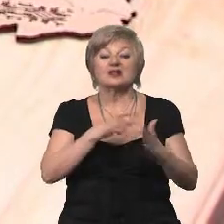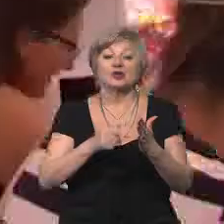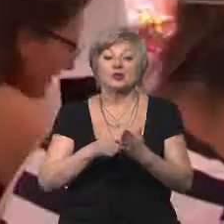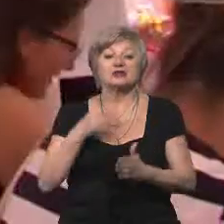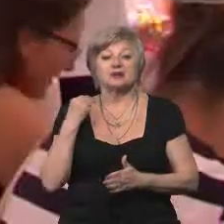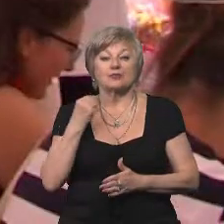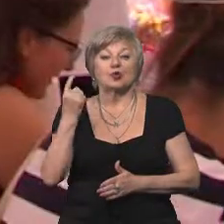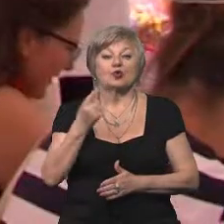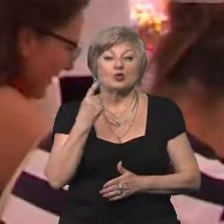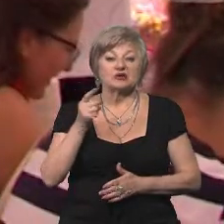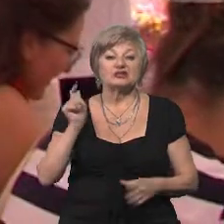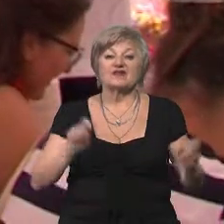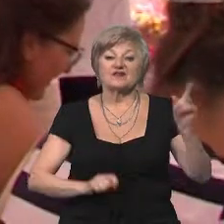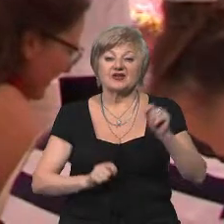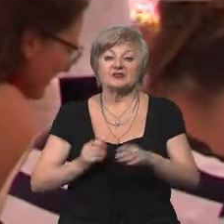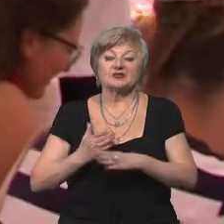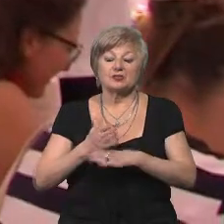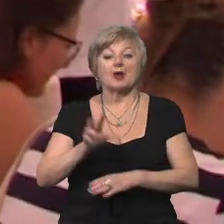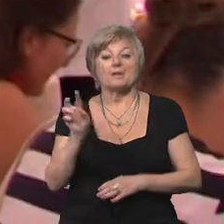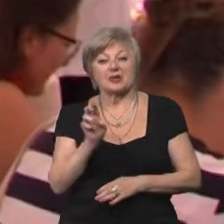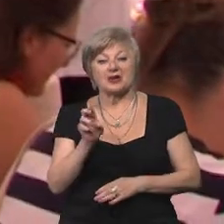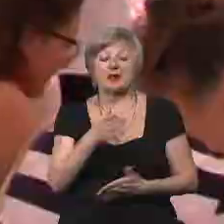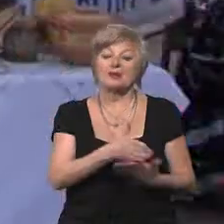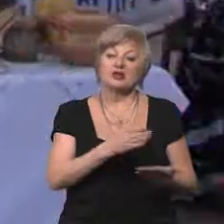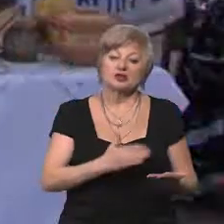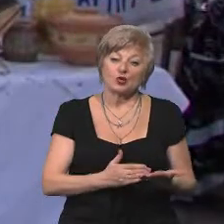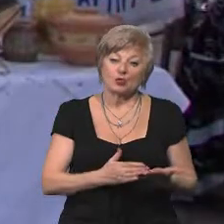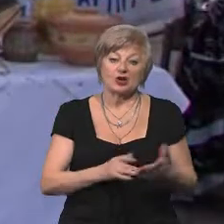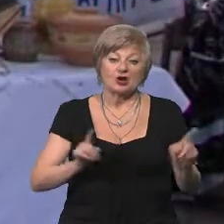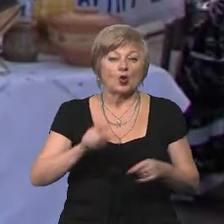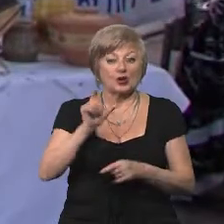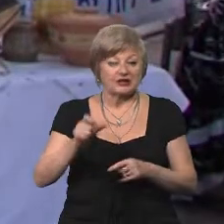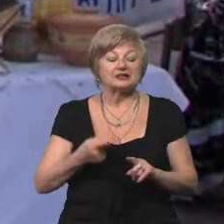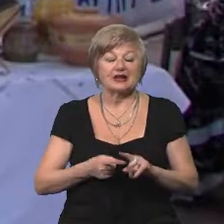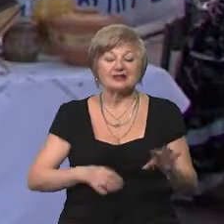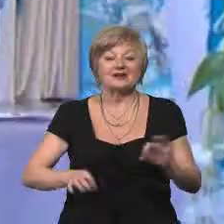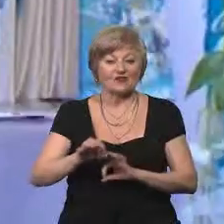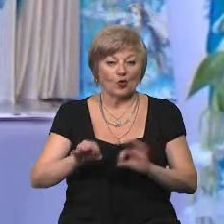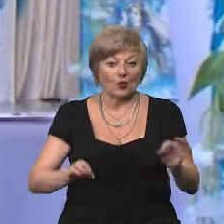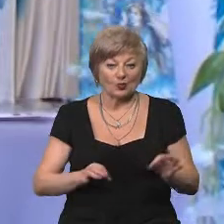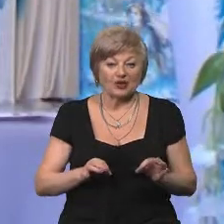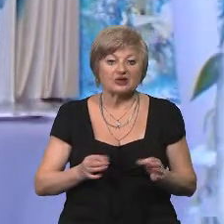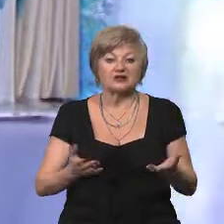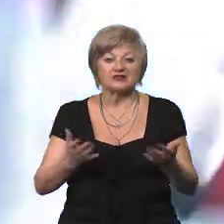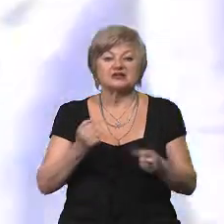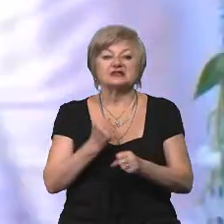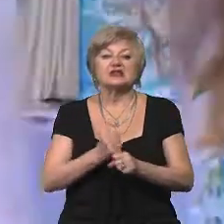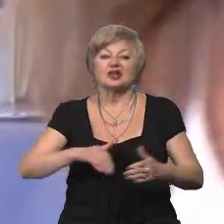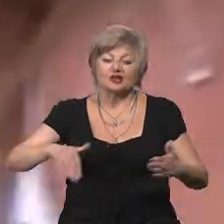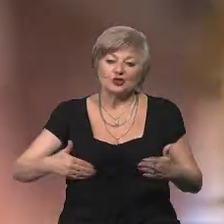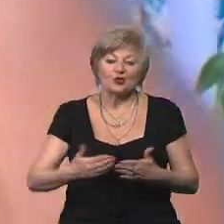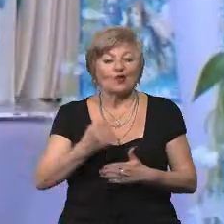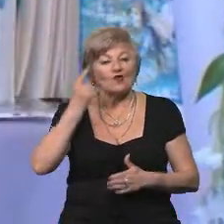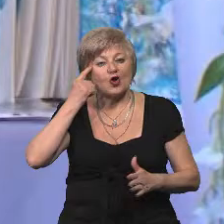Запорізькій області фестиваль завітав у Бердянськ та Мелітополь. Організатори проєкту взяли собі за мету сформувати нове